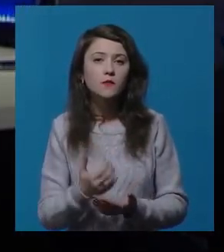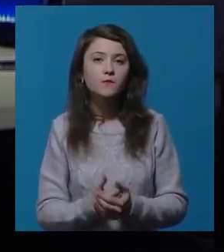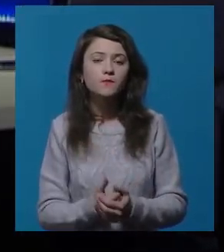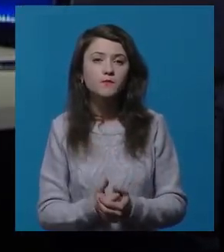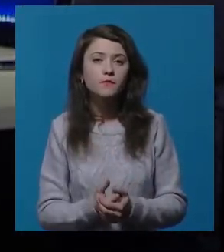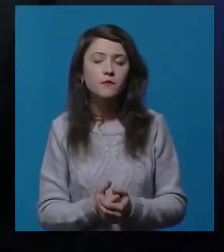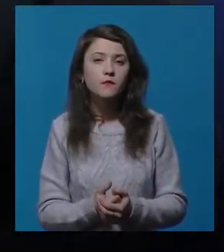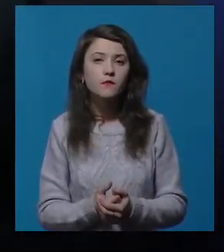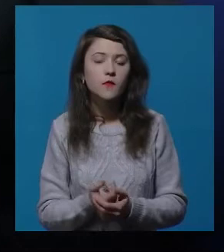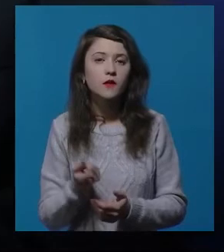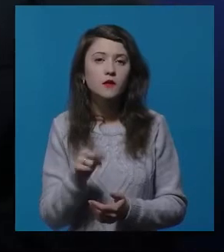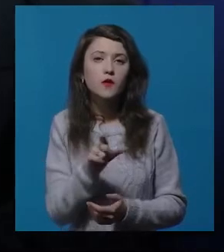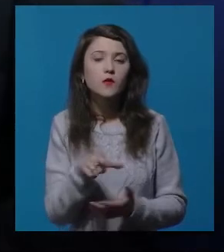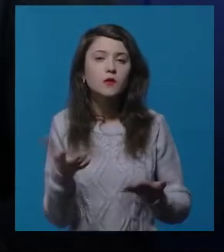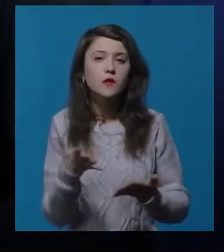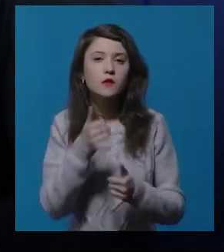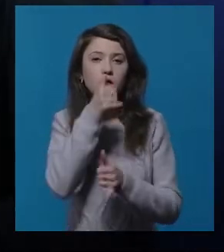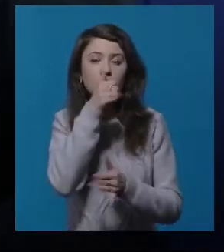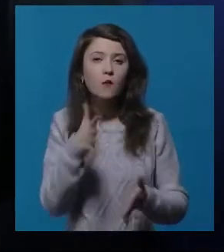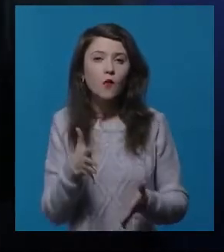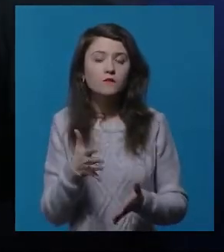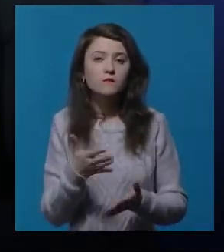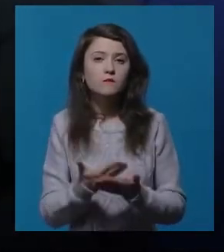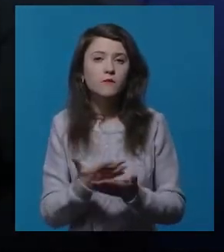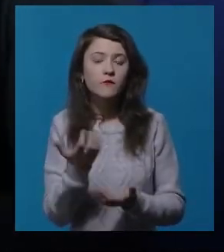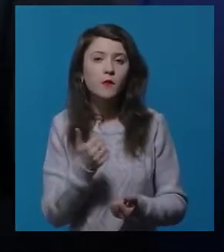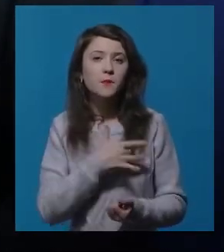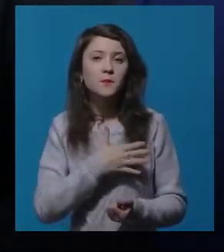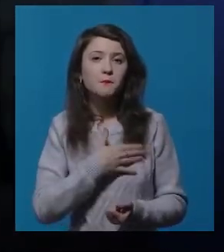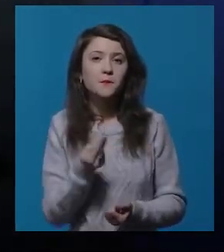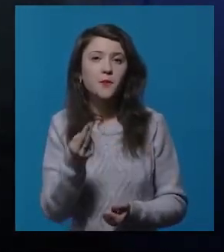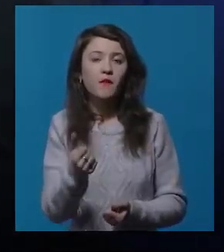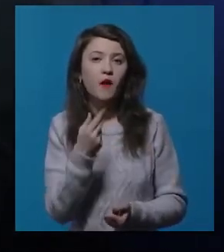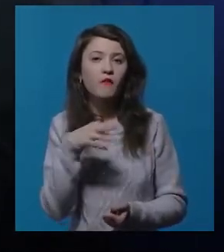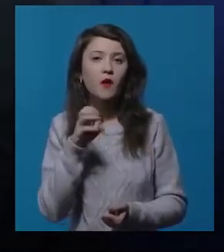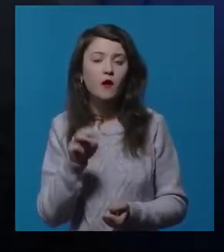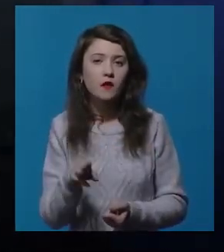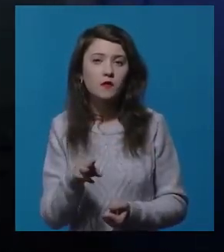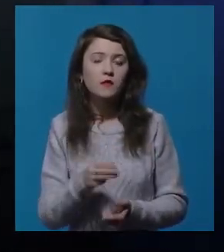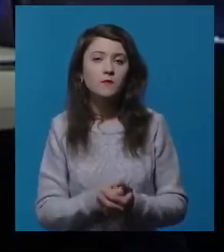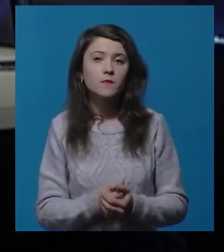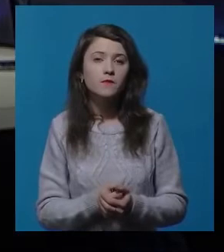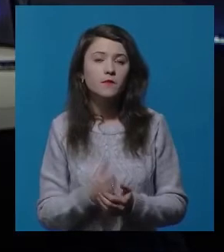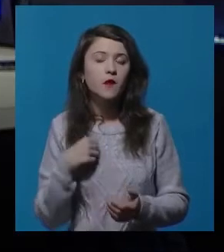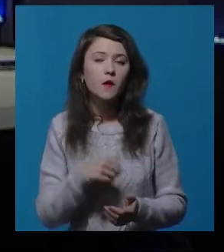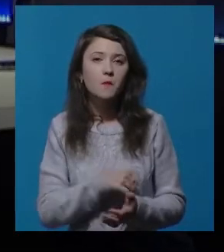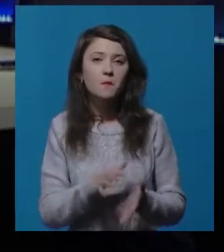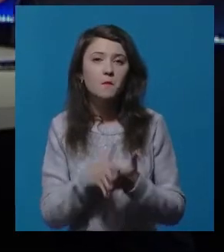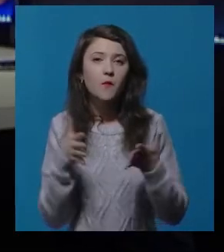ті люди, які не можуть та найняти приватного адвоката, звичайно, можуть користуватися як первинною, так і вторинною правовою допомогою. Наймасовіша